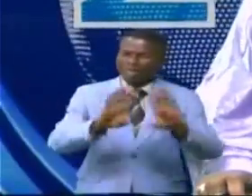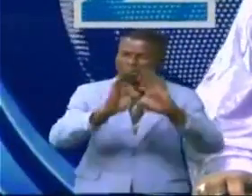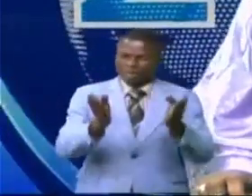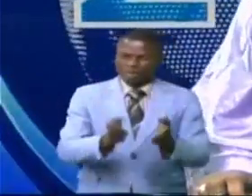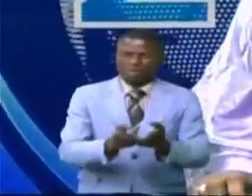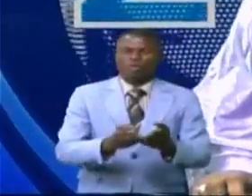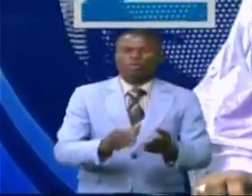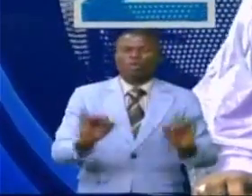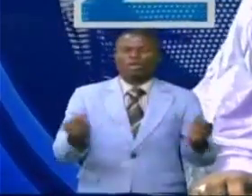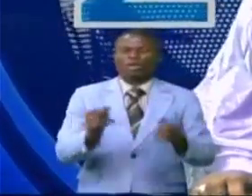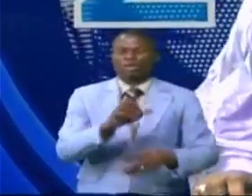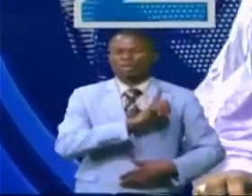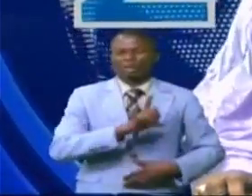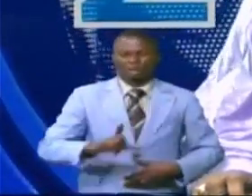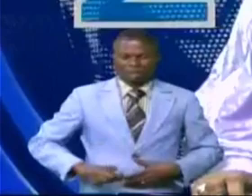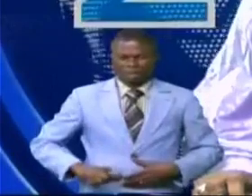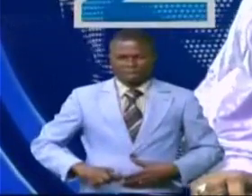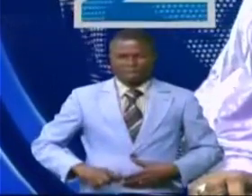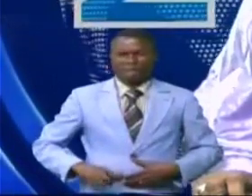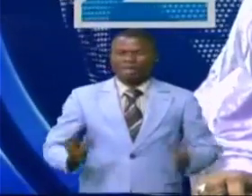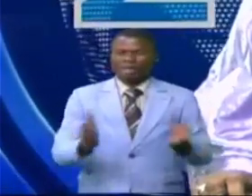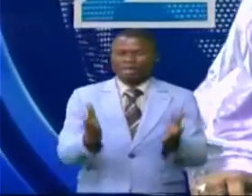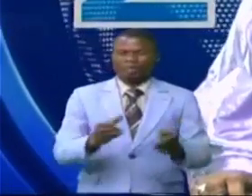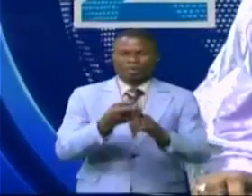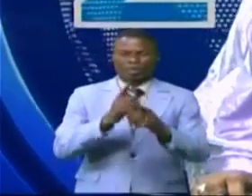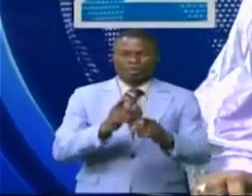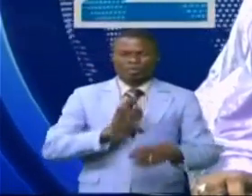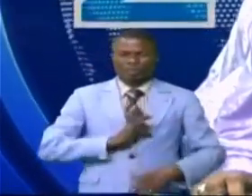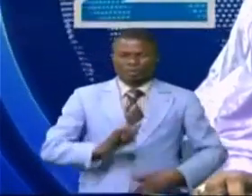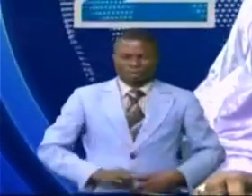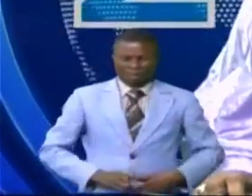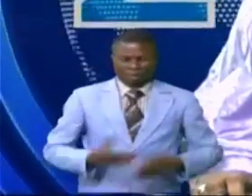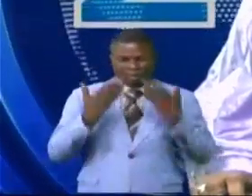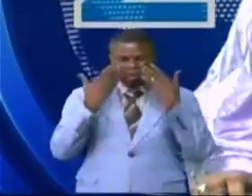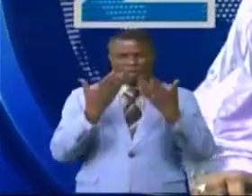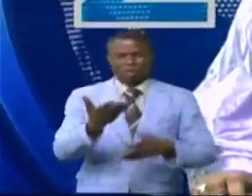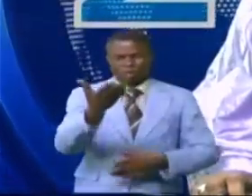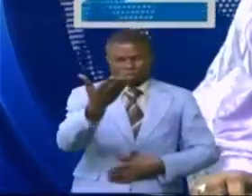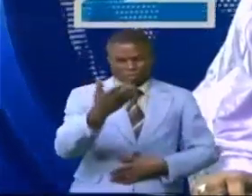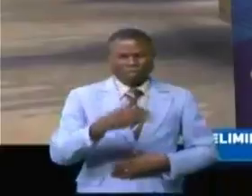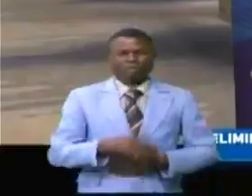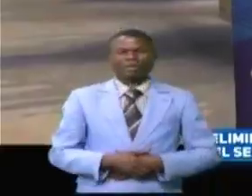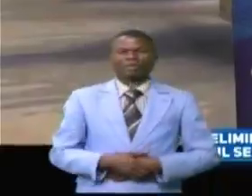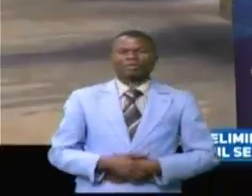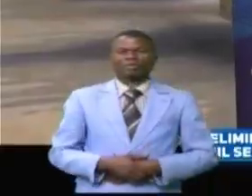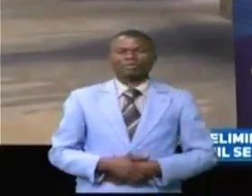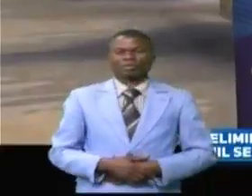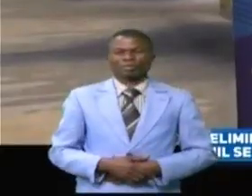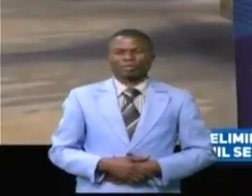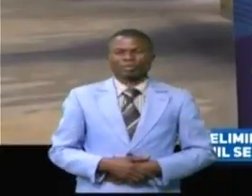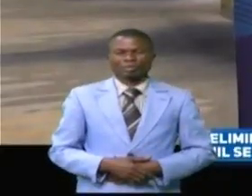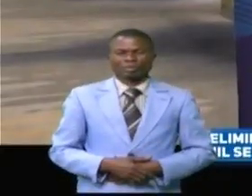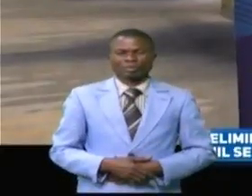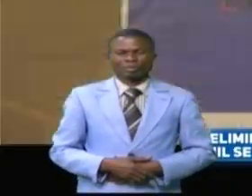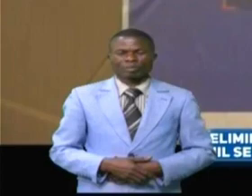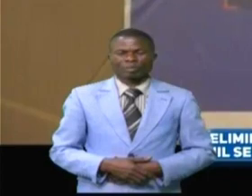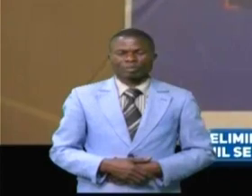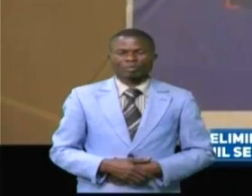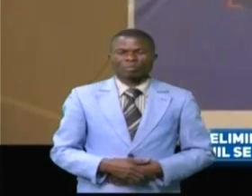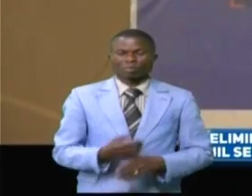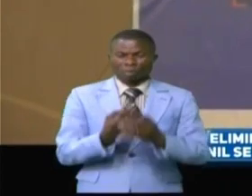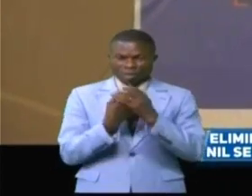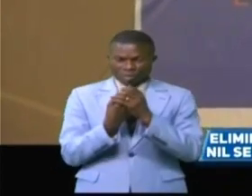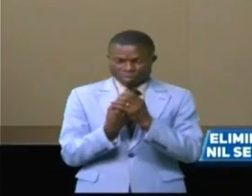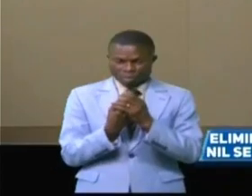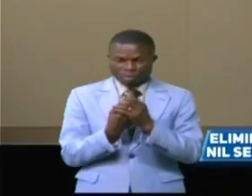message d'encouragement du président de la République, Christian Vital Motomongo. À 48 heures du match,